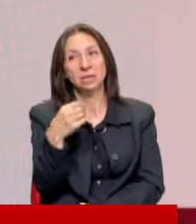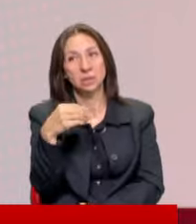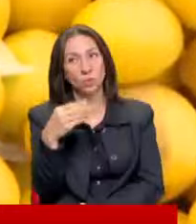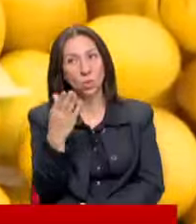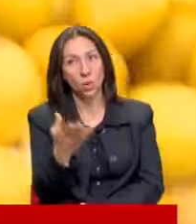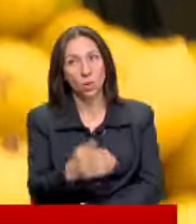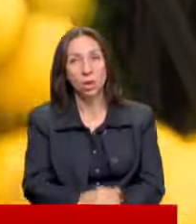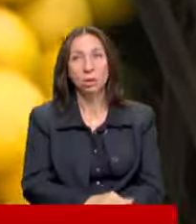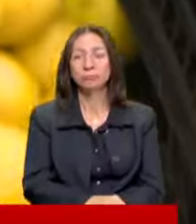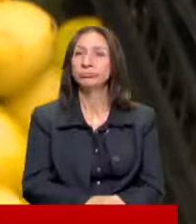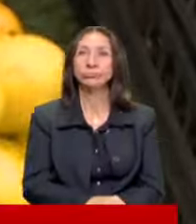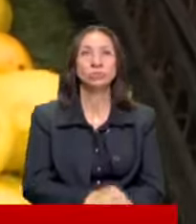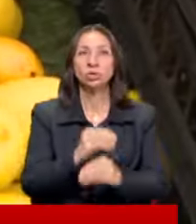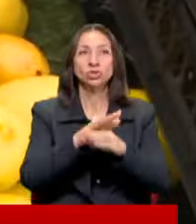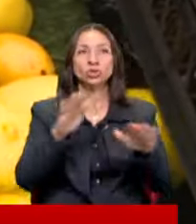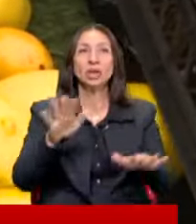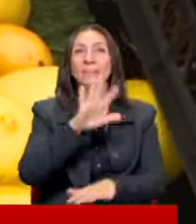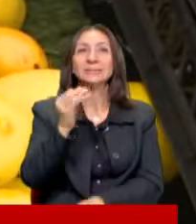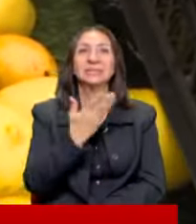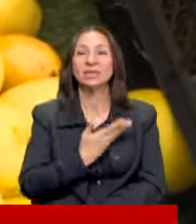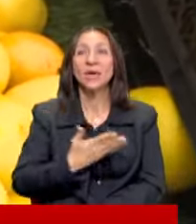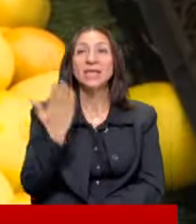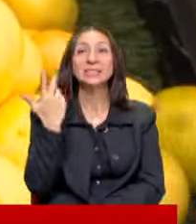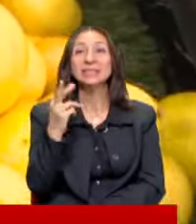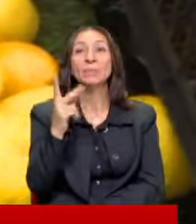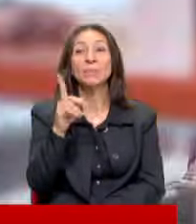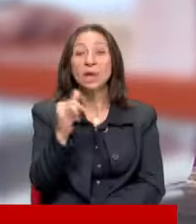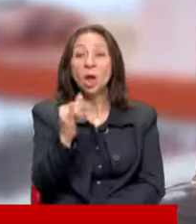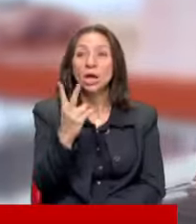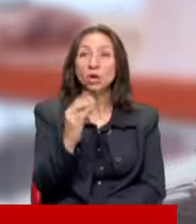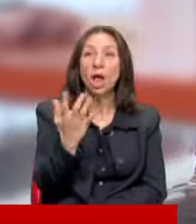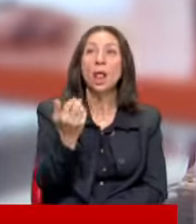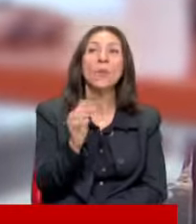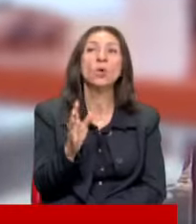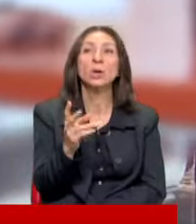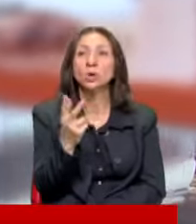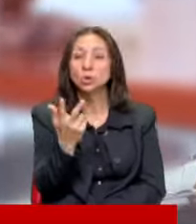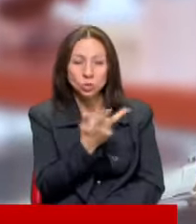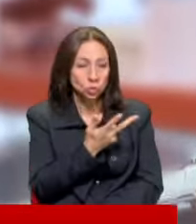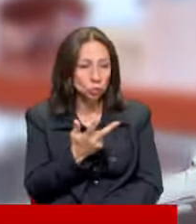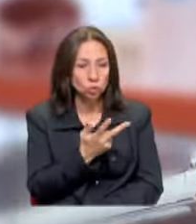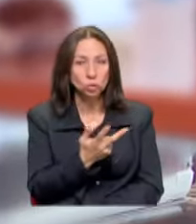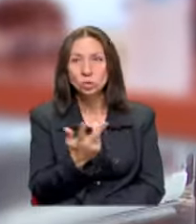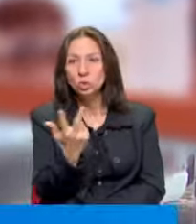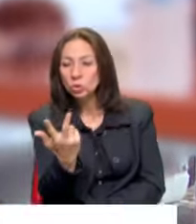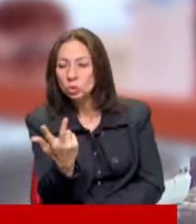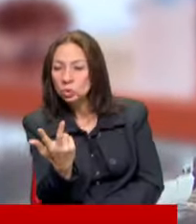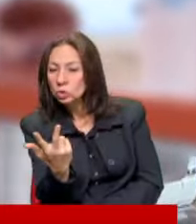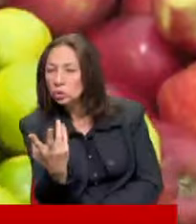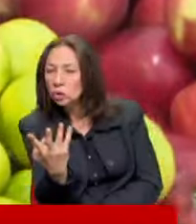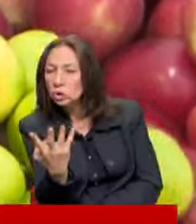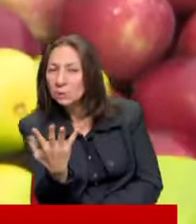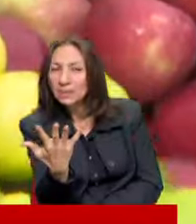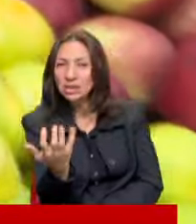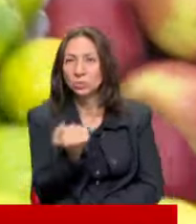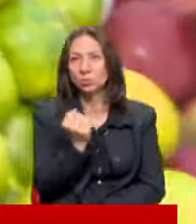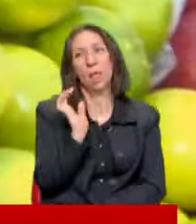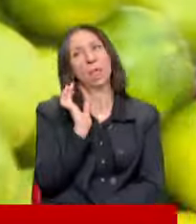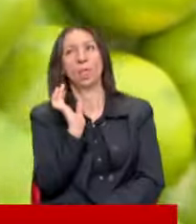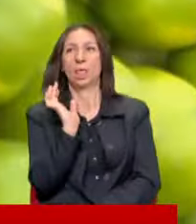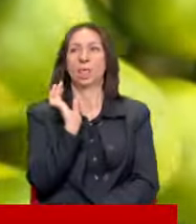satılıyor vall Çocukların hepsi seviyor onları eskisi gibi kiloyla alamıyoruz tabii yani 3 kişi isek evde ya 6 tane alıyoruz sınırlı